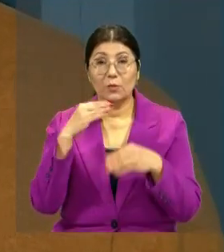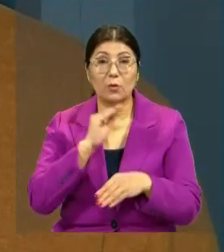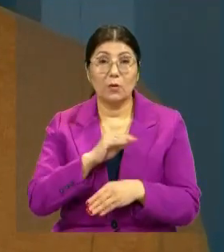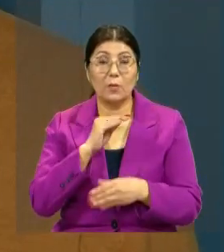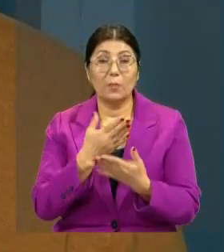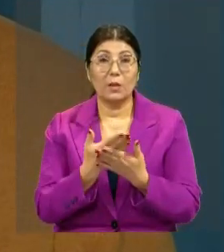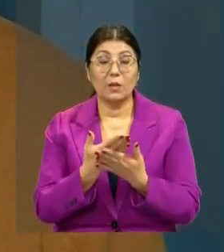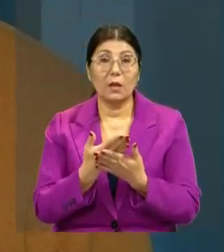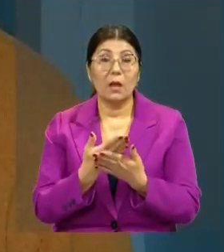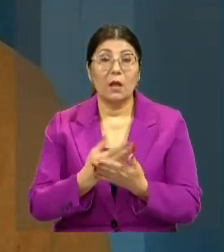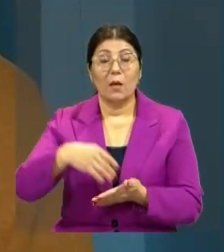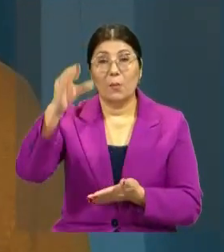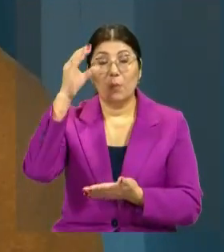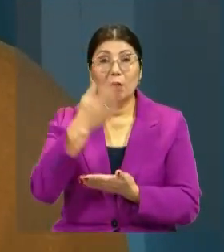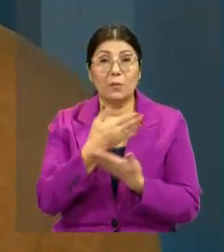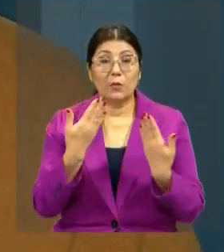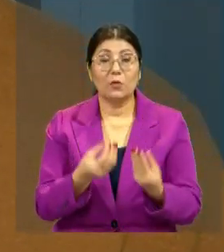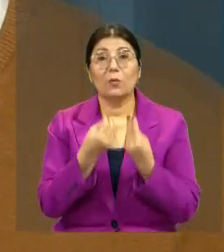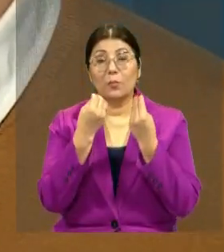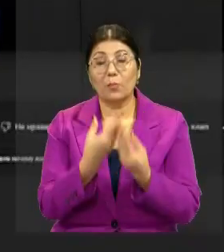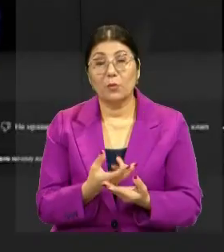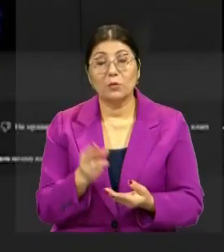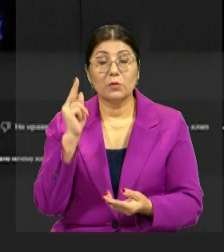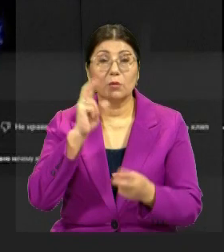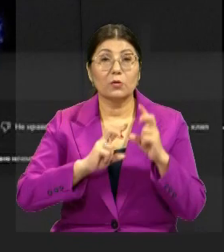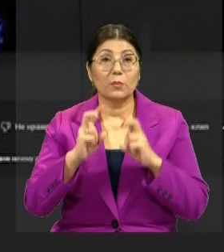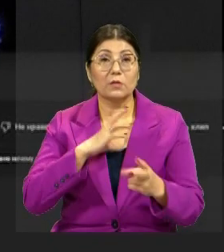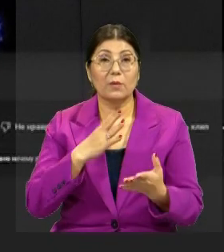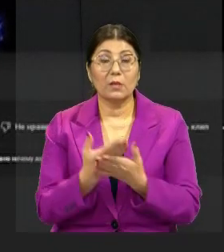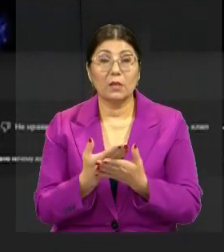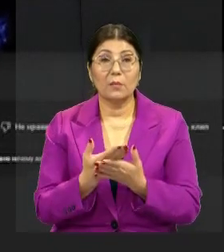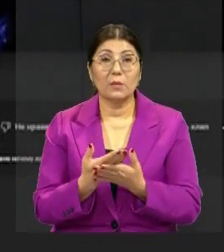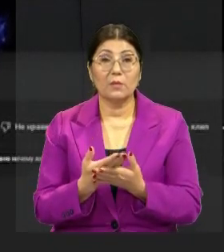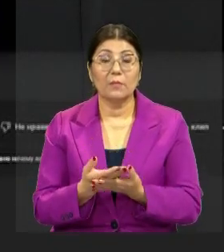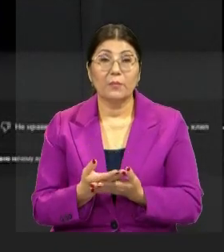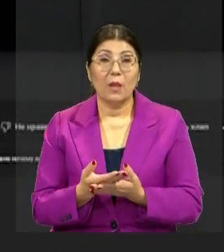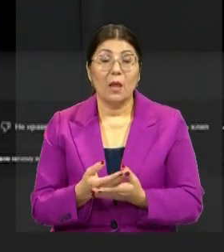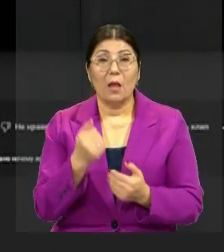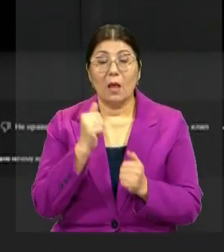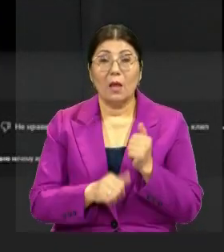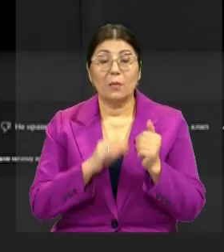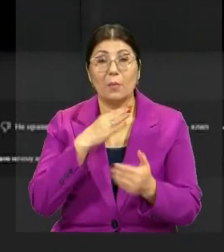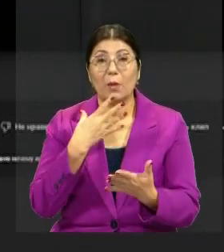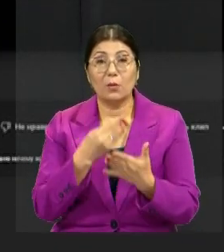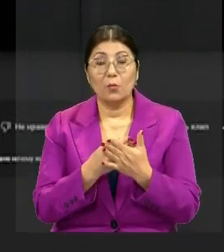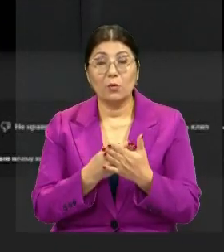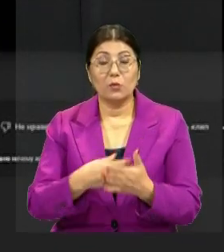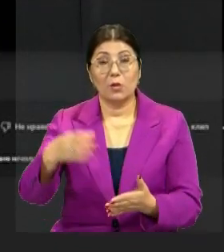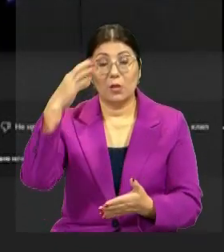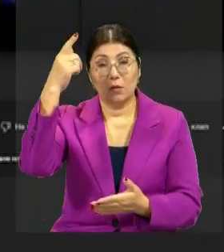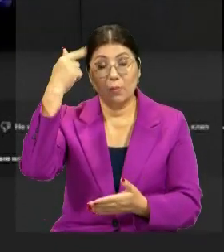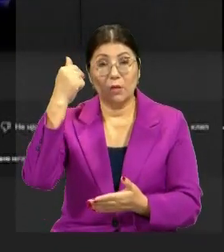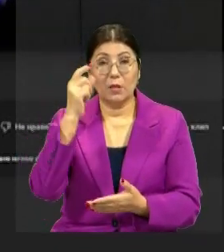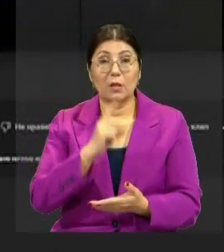жоқ медициналық. Ол жай ғана курс оқығандар. Шымшық сойса да қасапшы сойсын дегенде әр маман өз саласының білгір